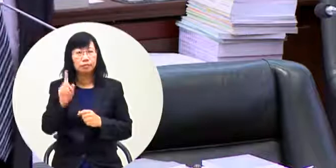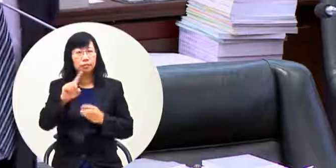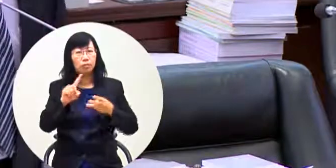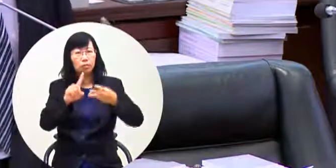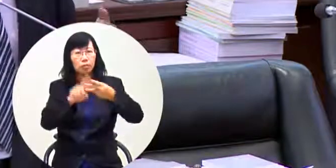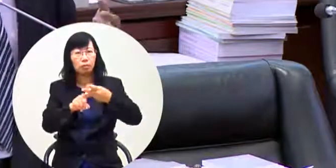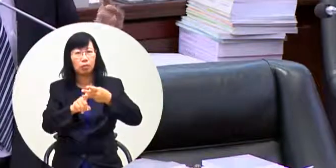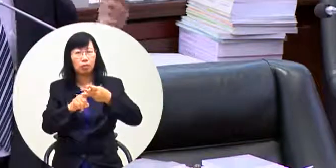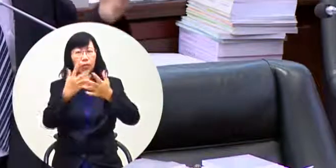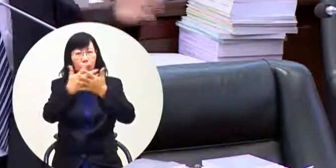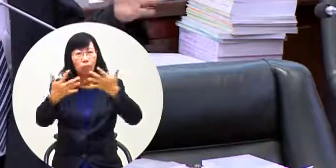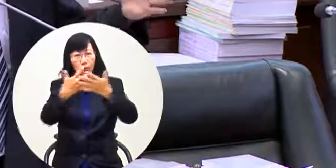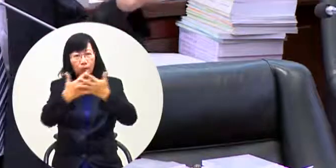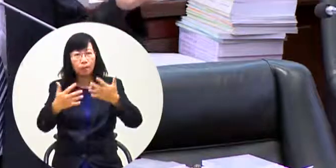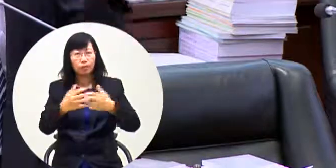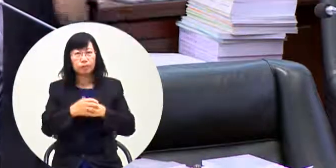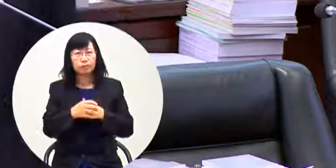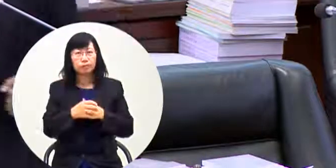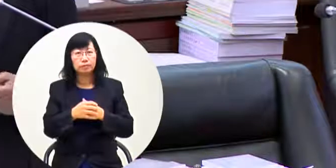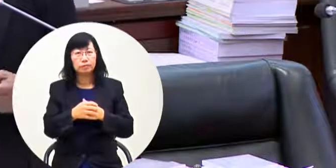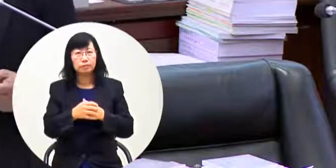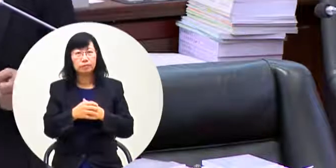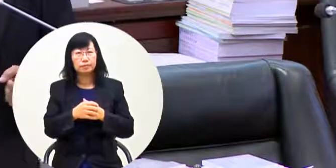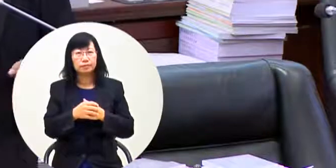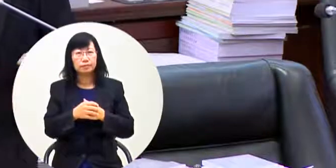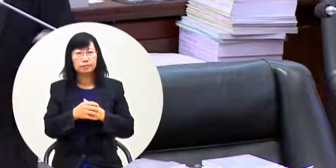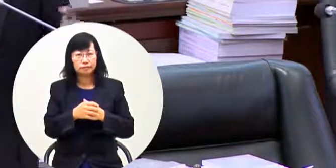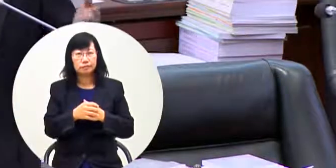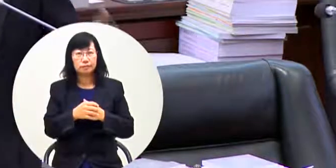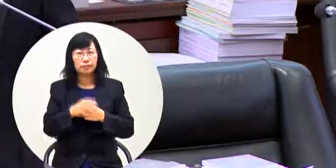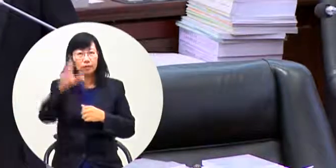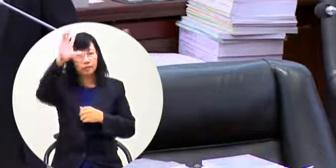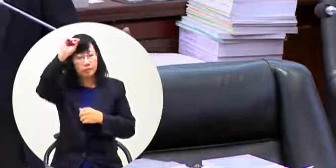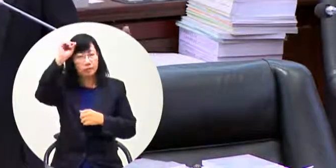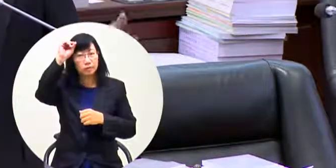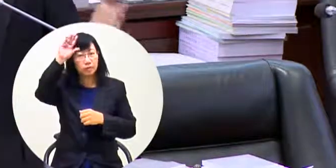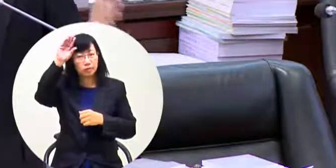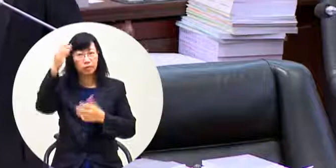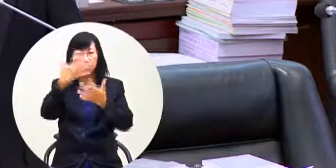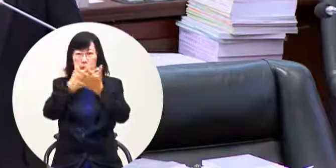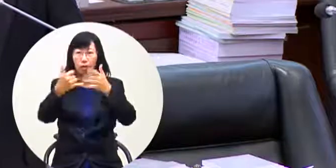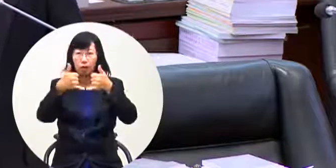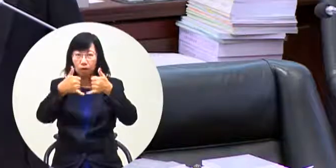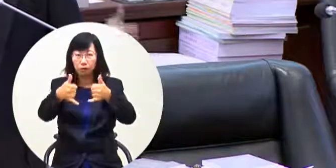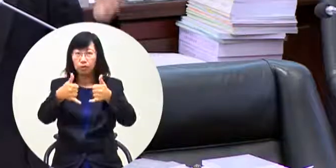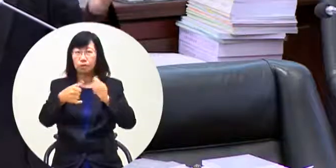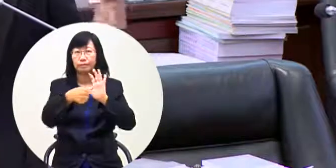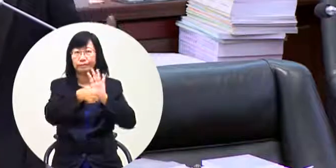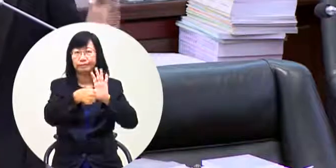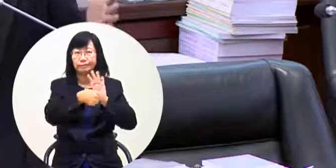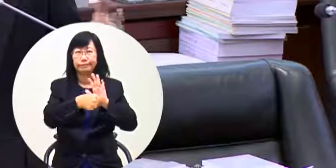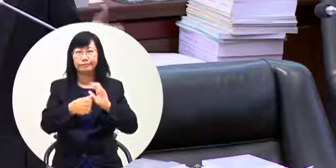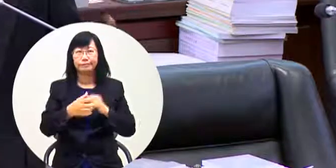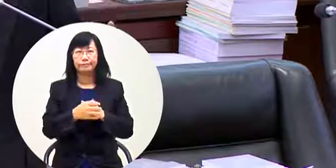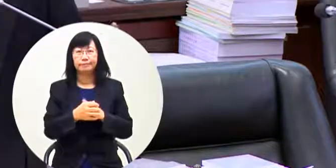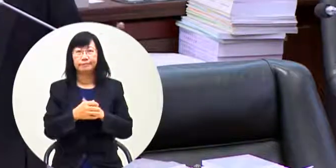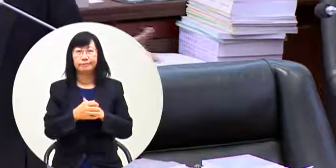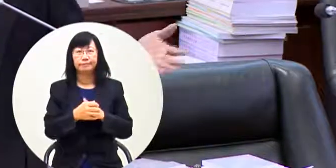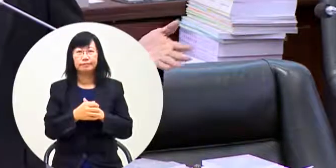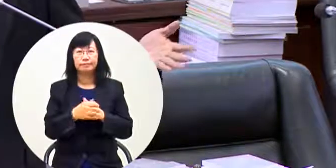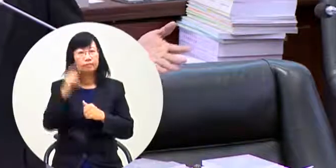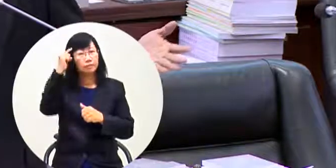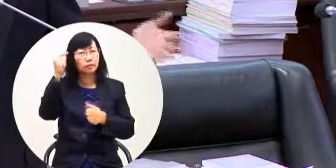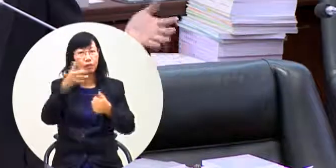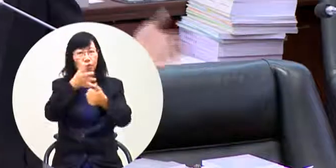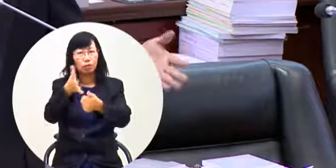太大。智慧网路，局长，我想要问的是，如果这个智慧网，